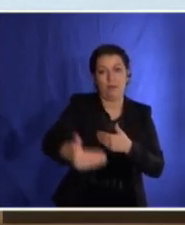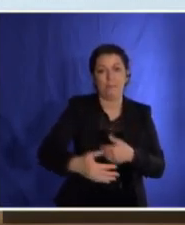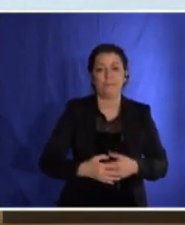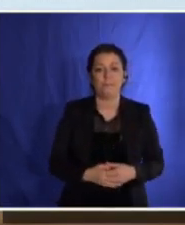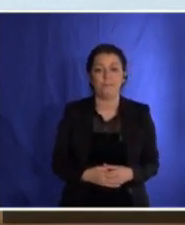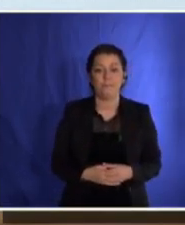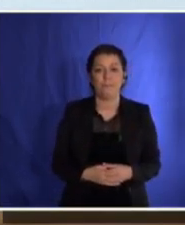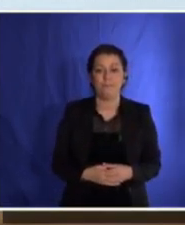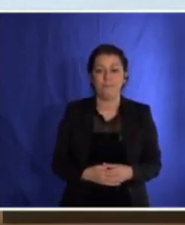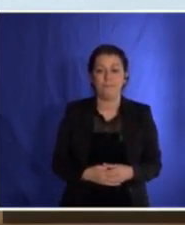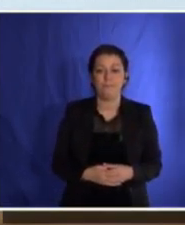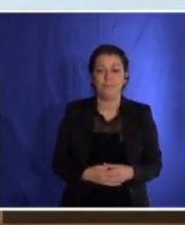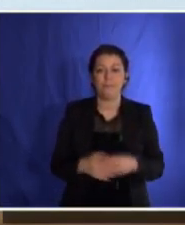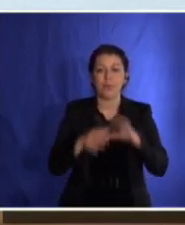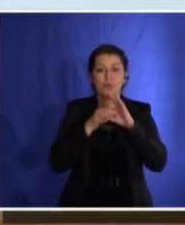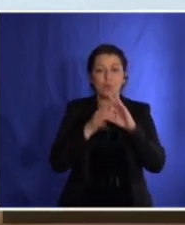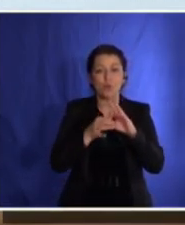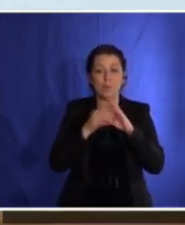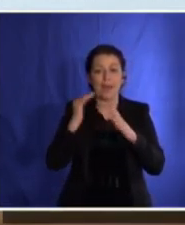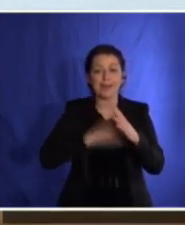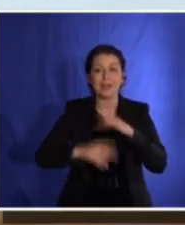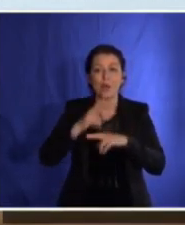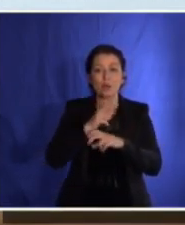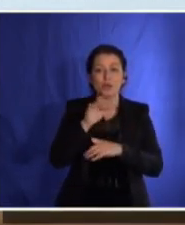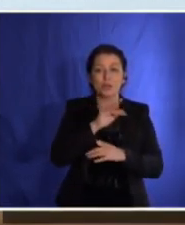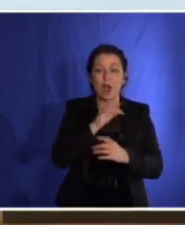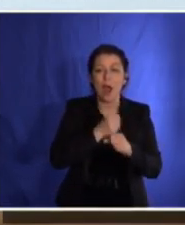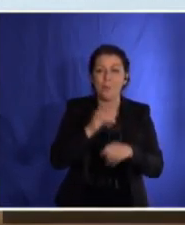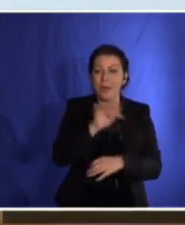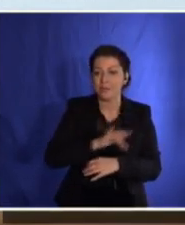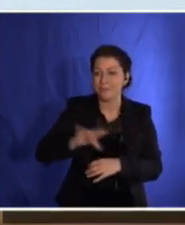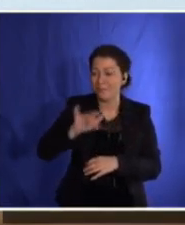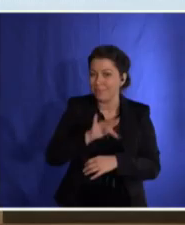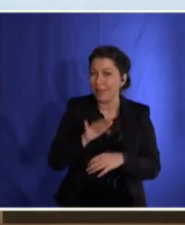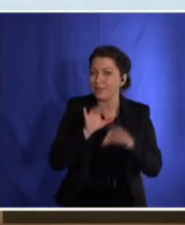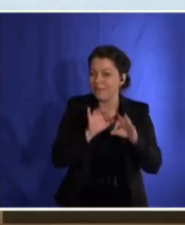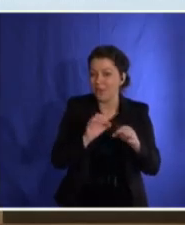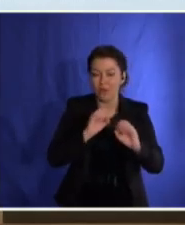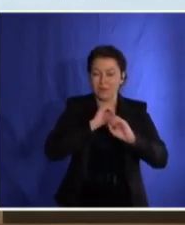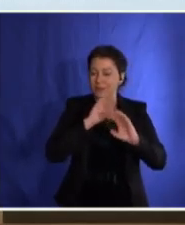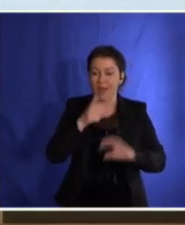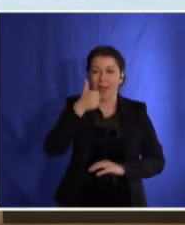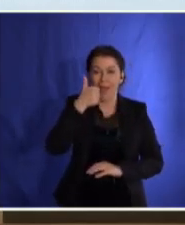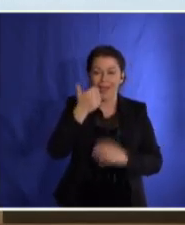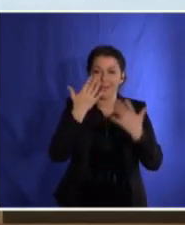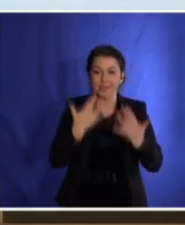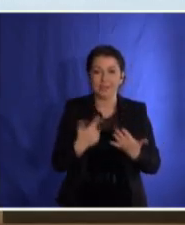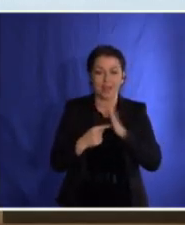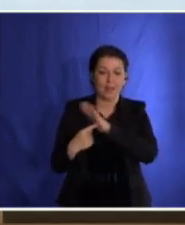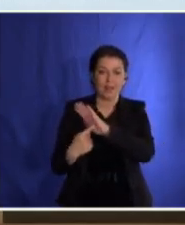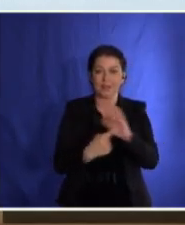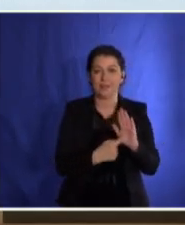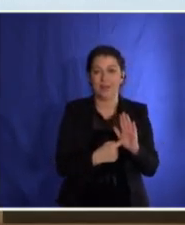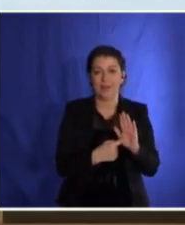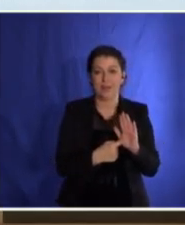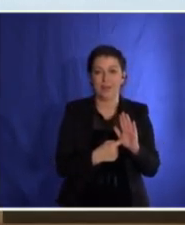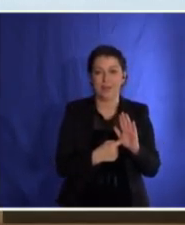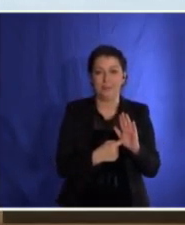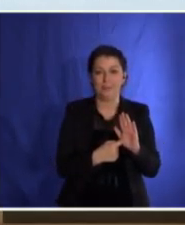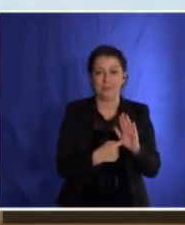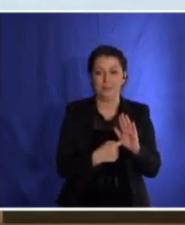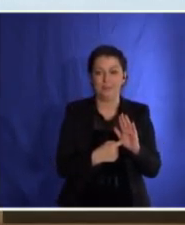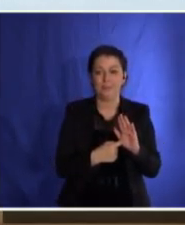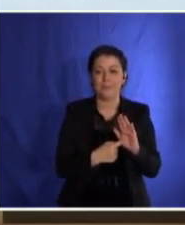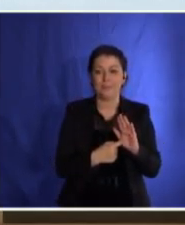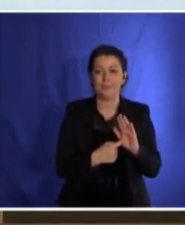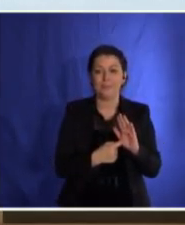Was das für die Arbeitsplätze in Niederösterreich bedeutet, lässt sich mit einer Zahl verdeutlichen.